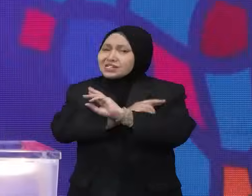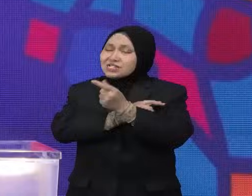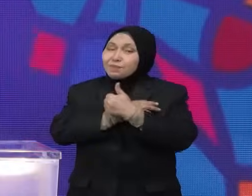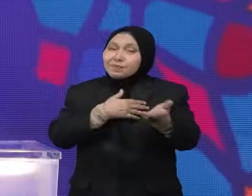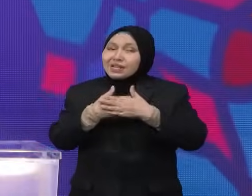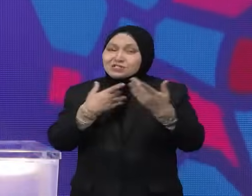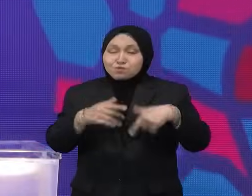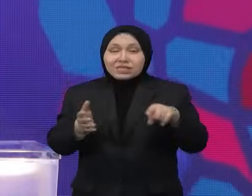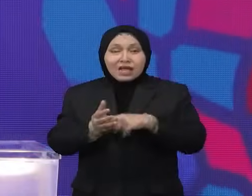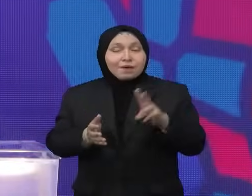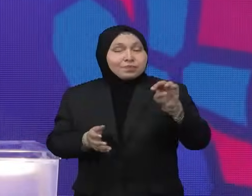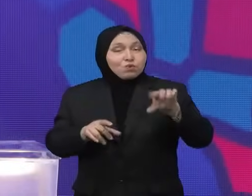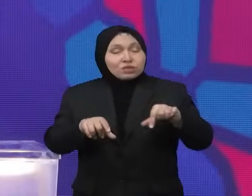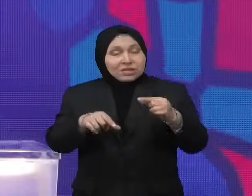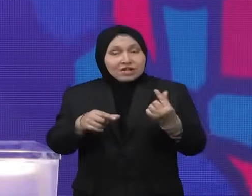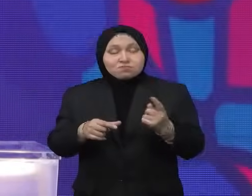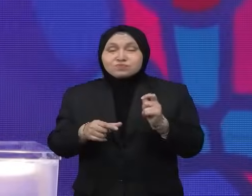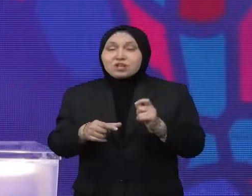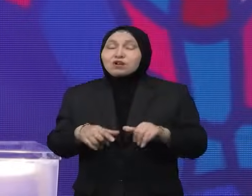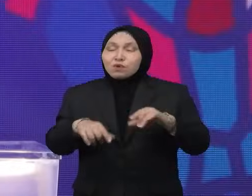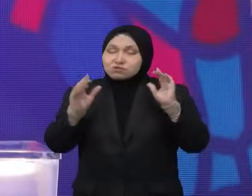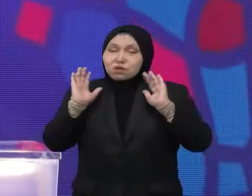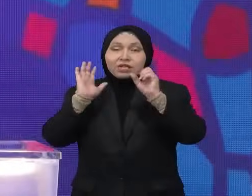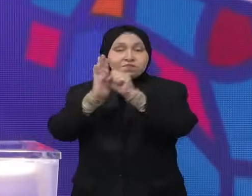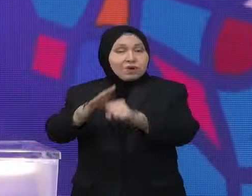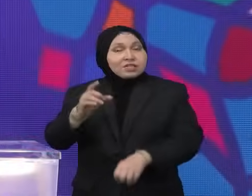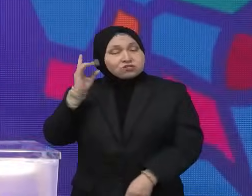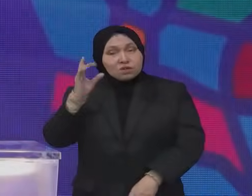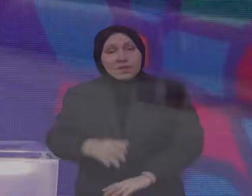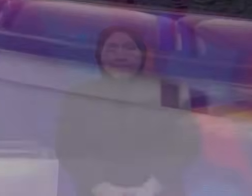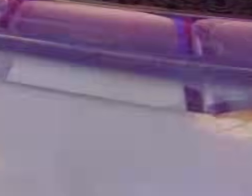kembali selepas ini dalam My Quran Time, Quran, Salat dan Infaq.